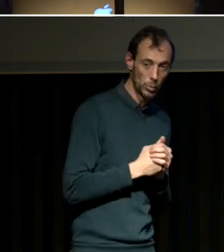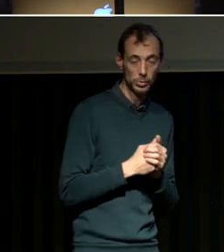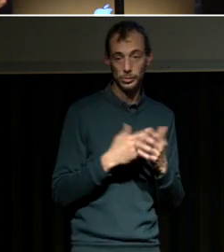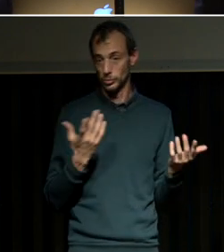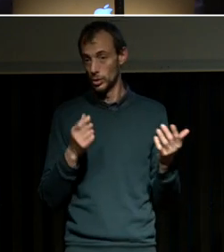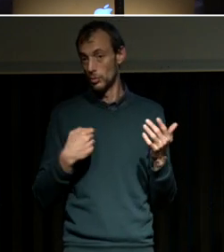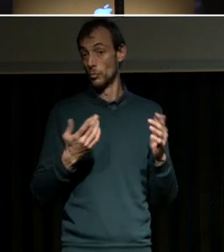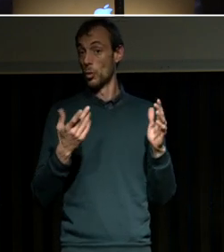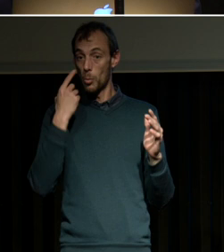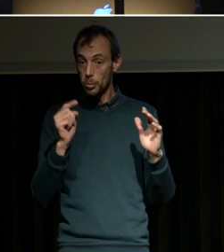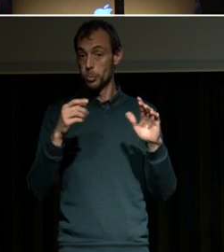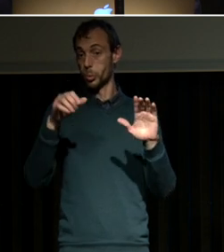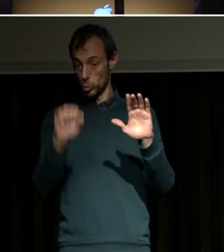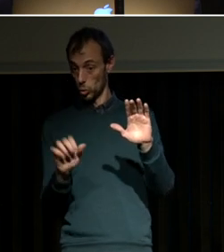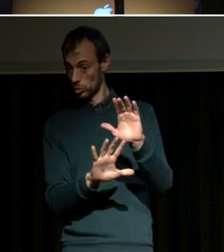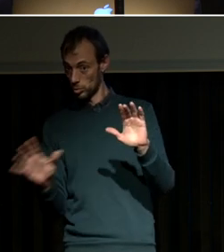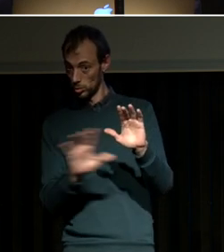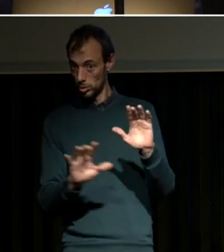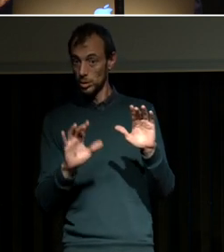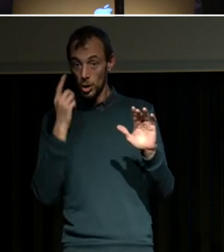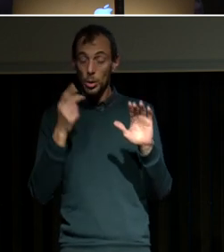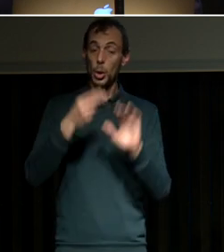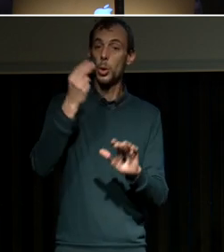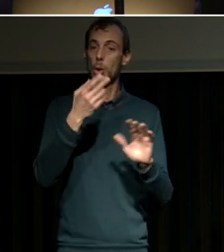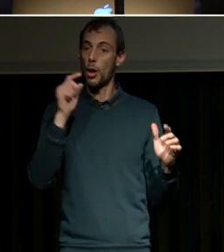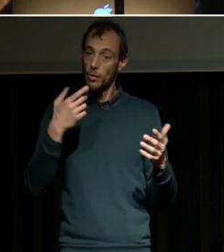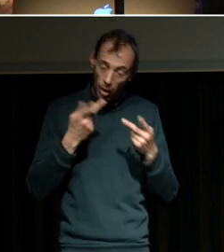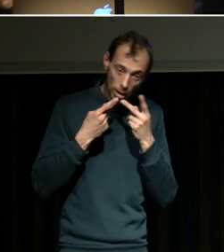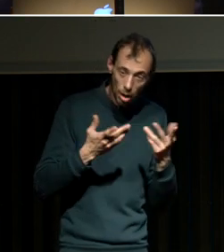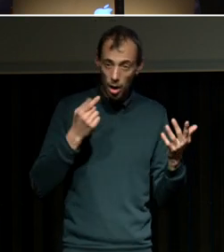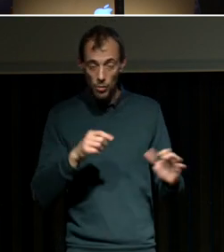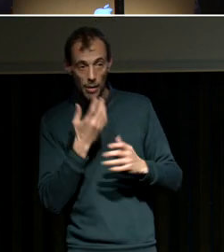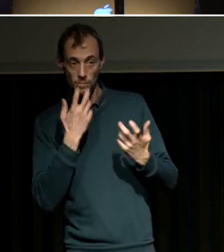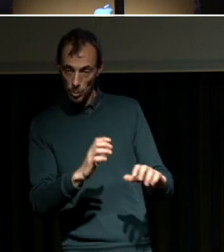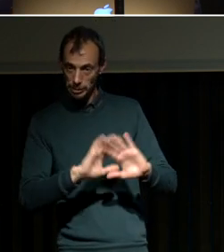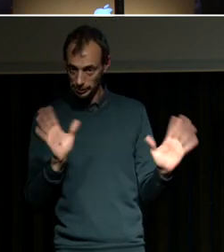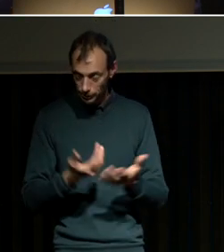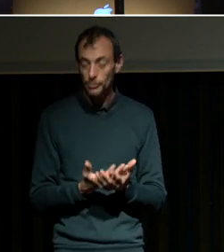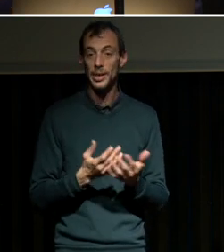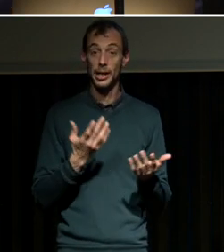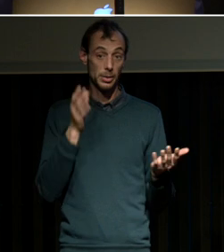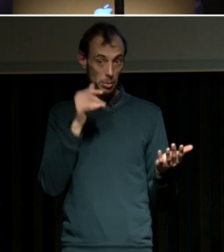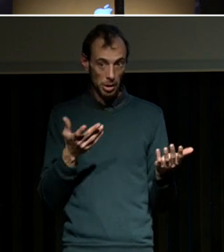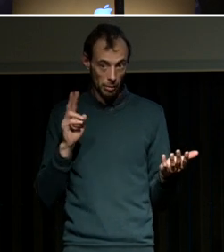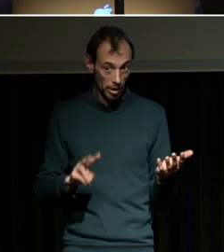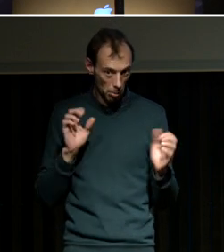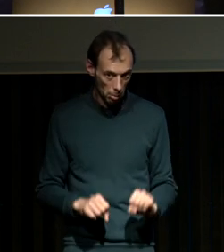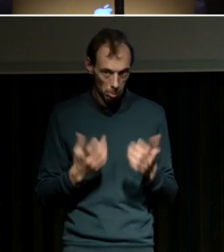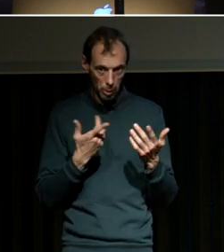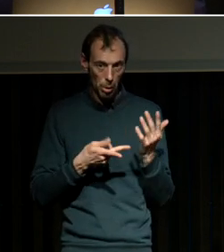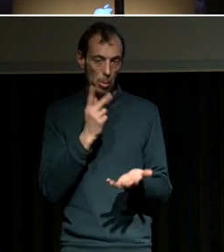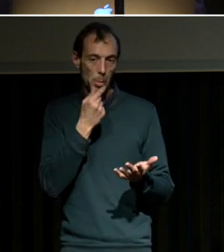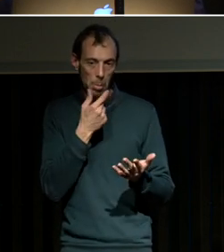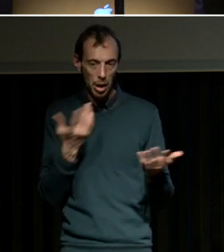présumé. Et en termes de don d'organes et de greffe d'organes, eh bien, c'est infiniment meilleur, parce que ça permet de prélever beaucoup plus